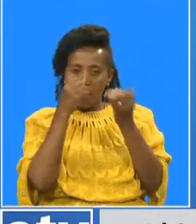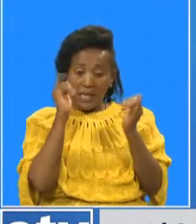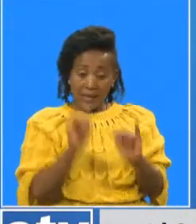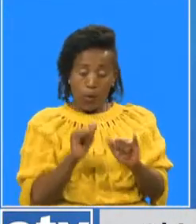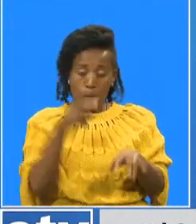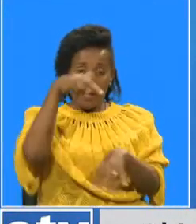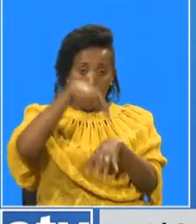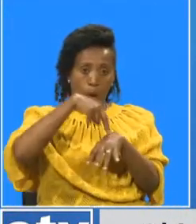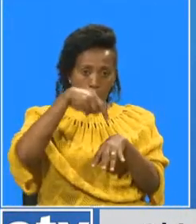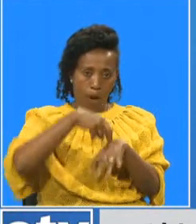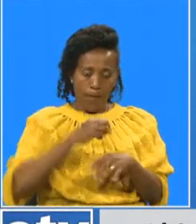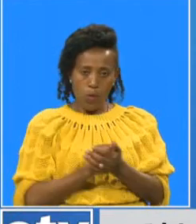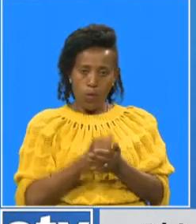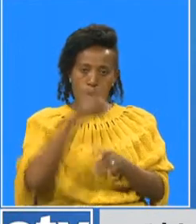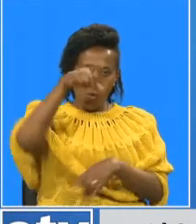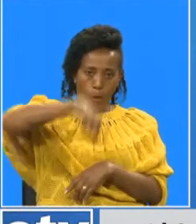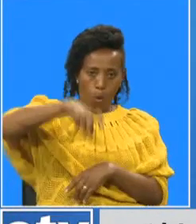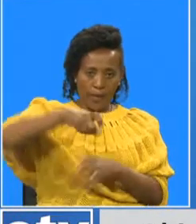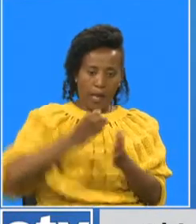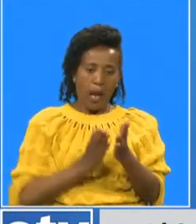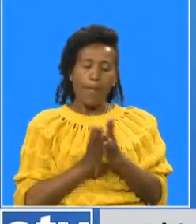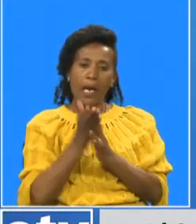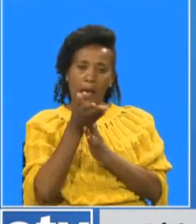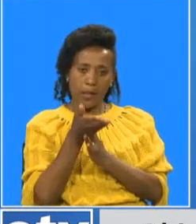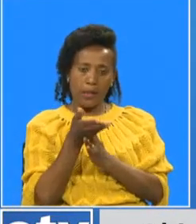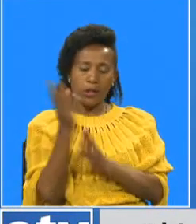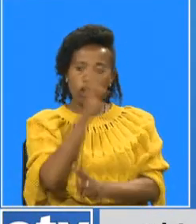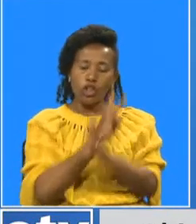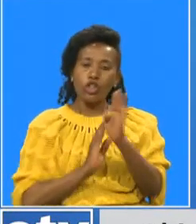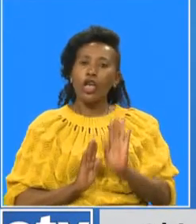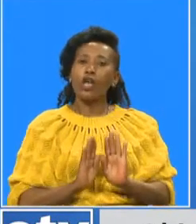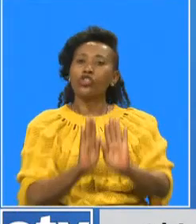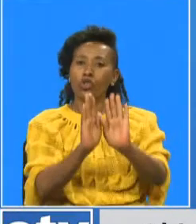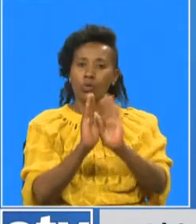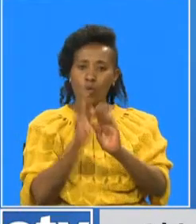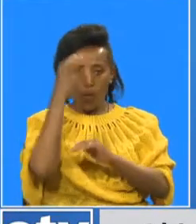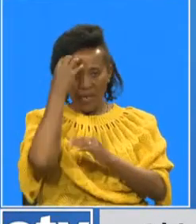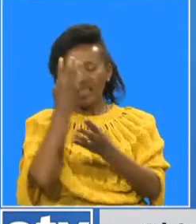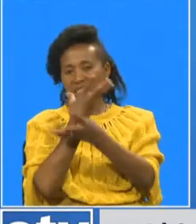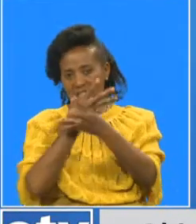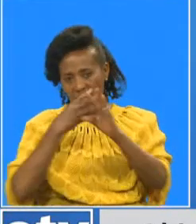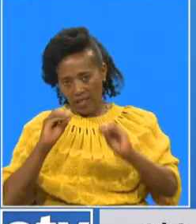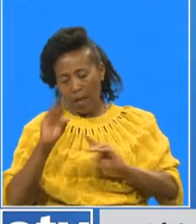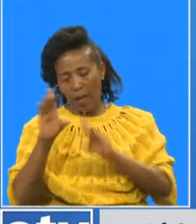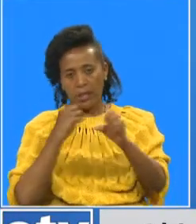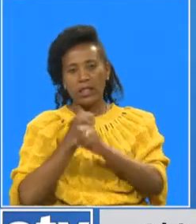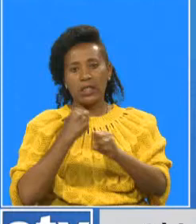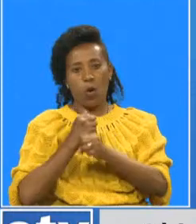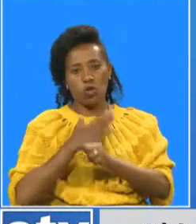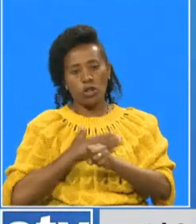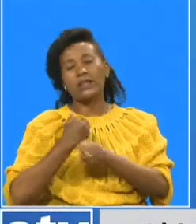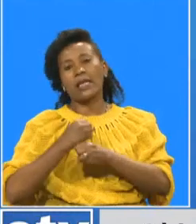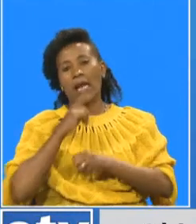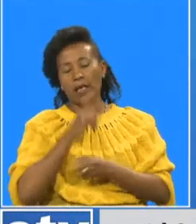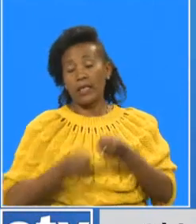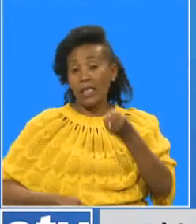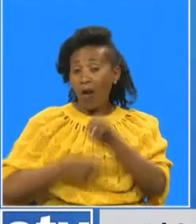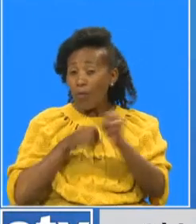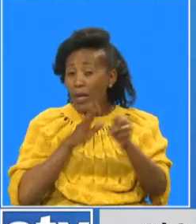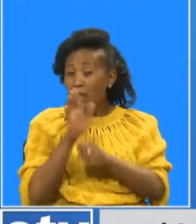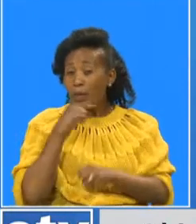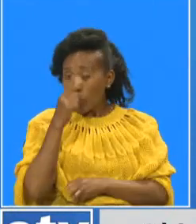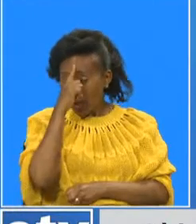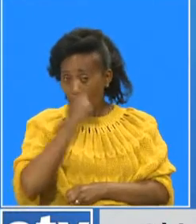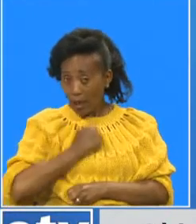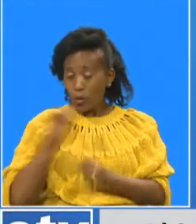በተቋቋመው ኮሚቴ አማካኝነት ችግራቸው መንግስት እንዲፈታላቸው የማድረግ ስራዎችን እንሰራለን። ድጋፉ በቂ ነው ብለው